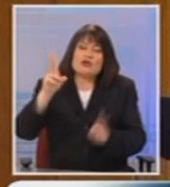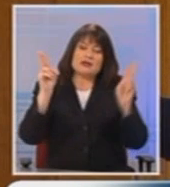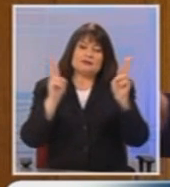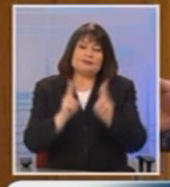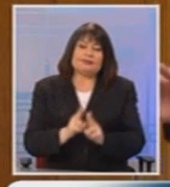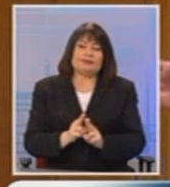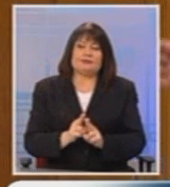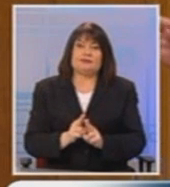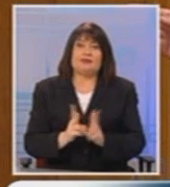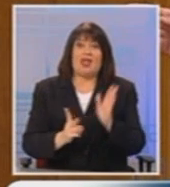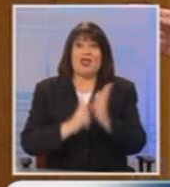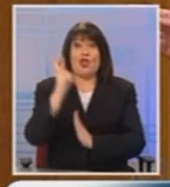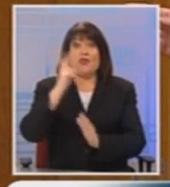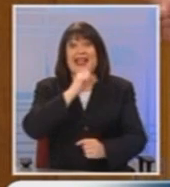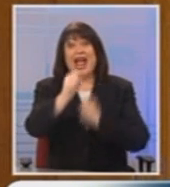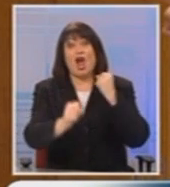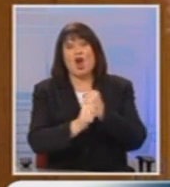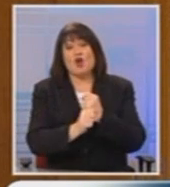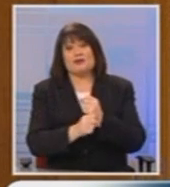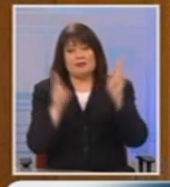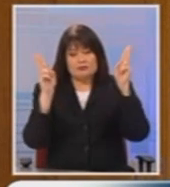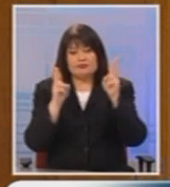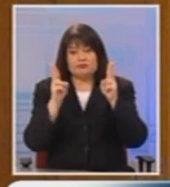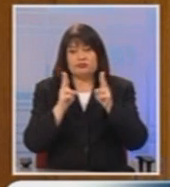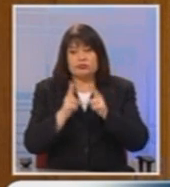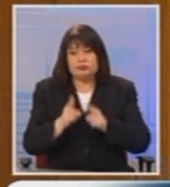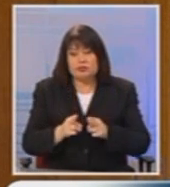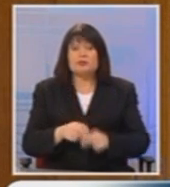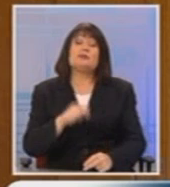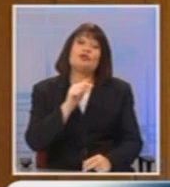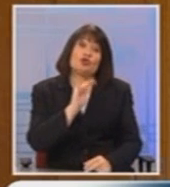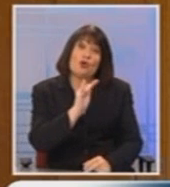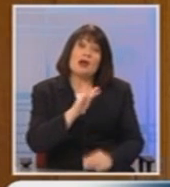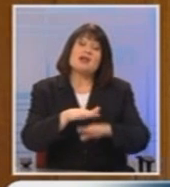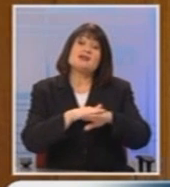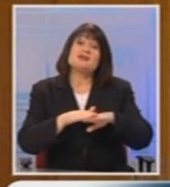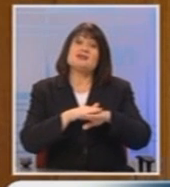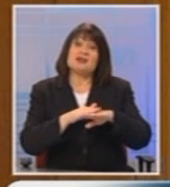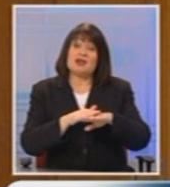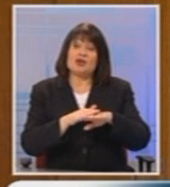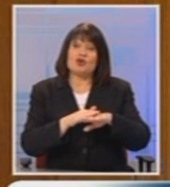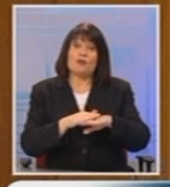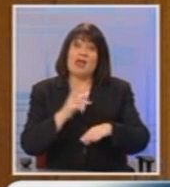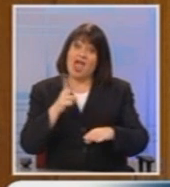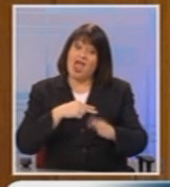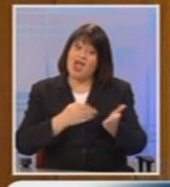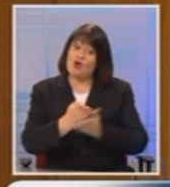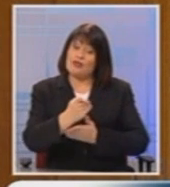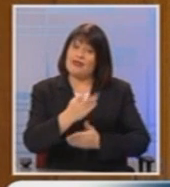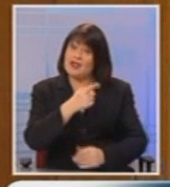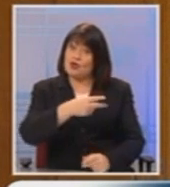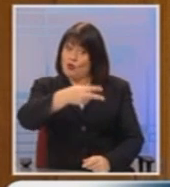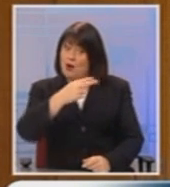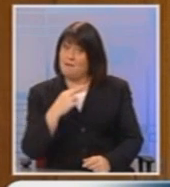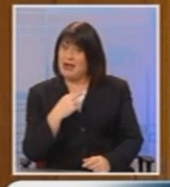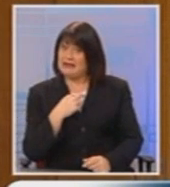επί 12 συναπτά έτη. Και εδώ, Χρήστο, τώρα με συγχωρείς, αλλά επιβεβαιώθηκα εγώ και όχι εσύ. Θυμάσαι μου